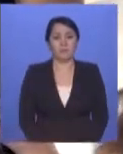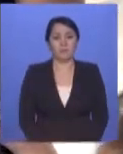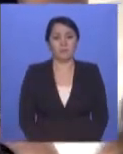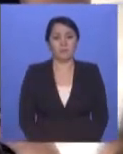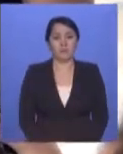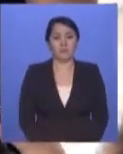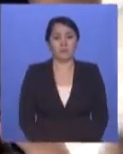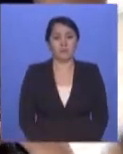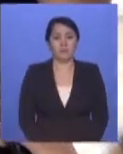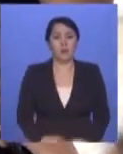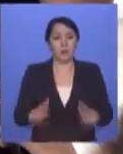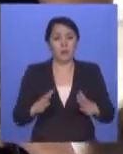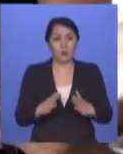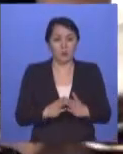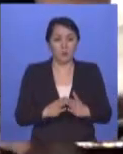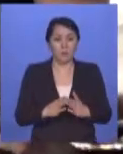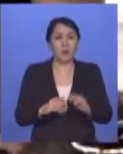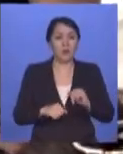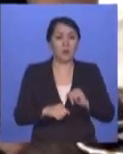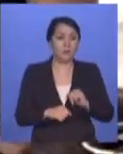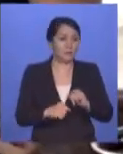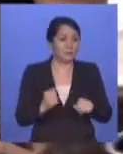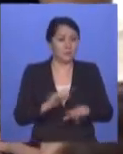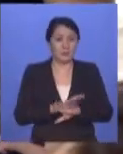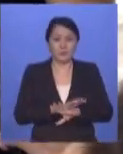қалып, аварийный деді. Сосын